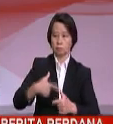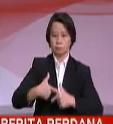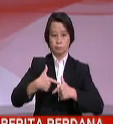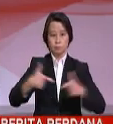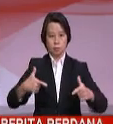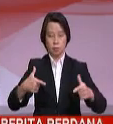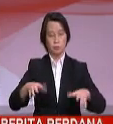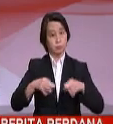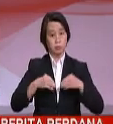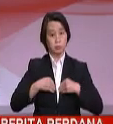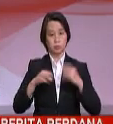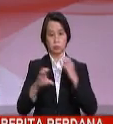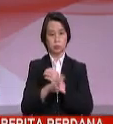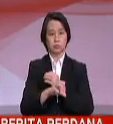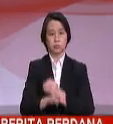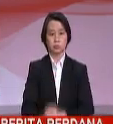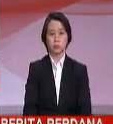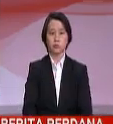berani menyahut cabaran.